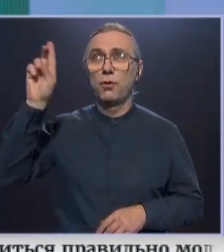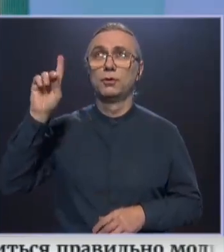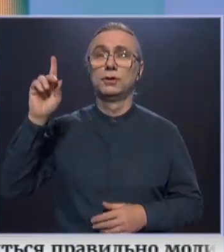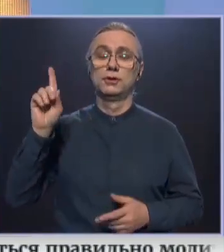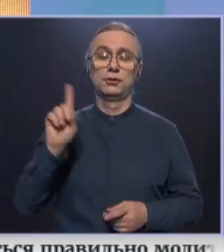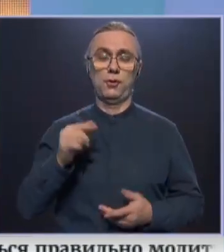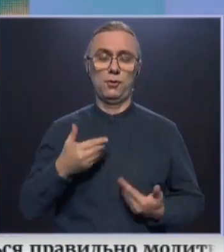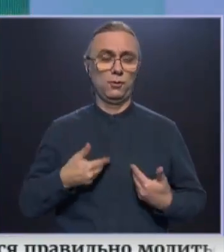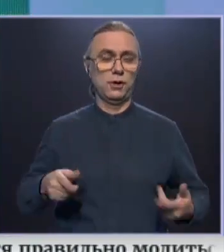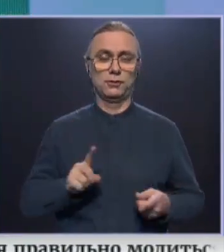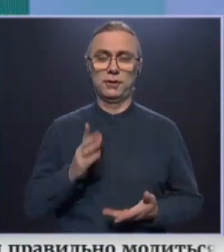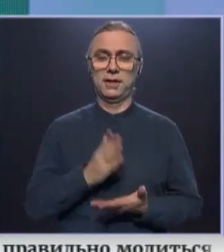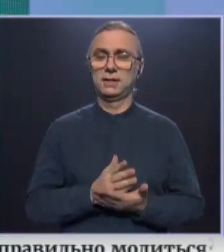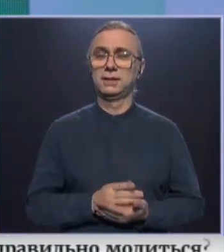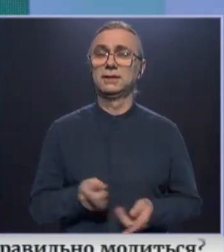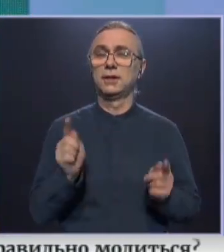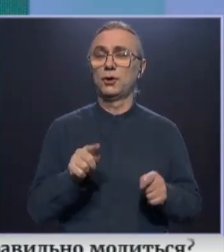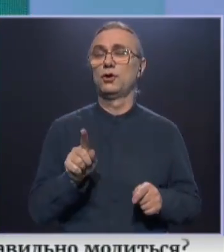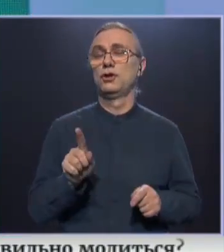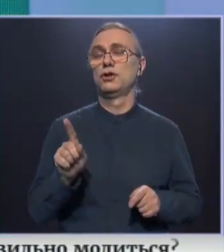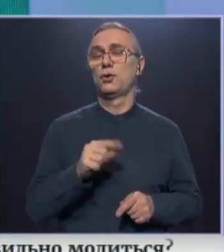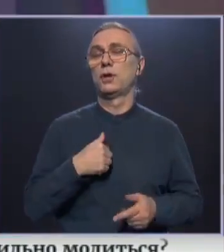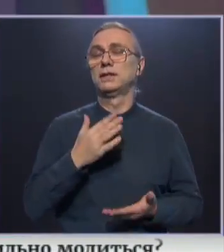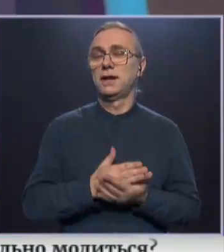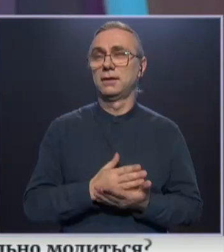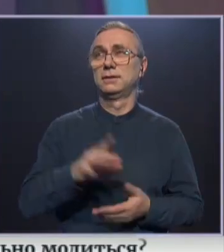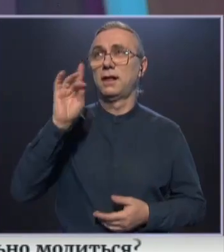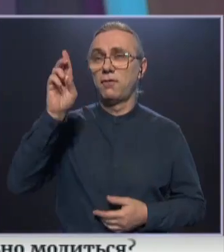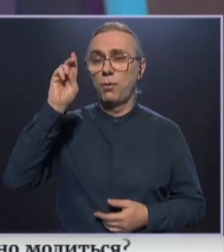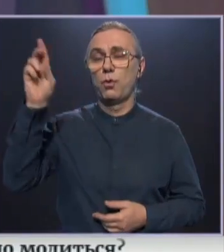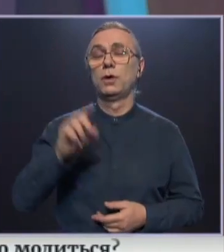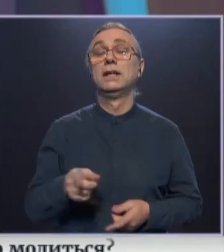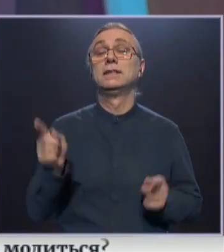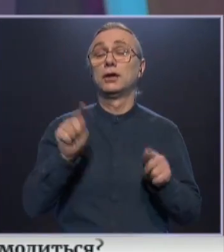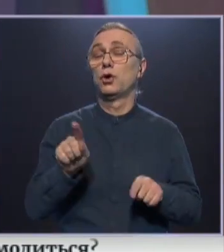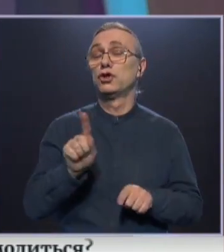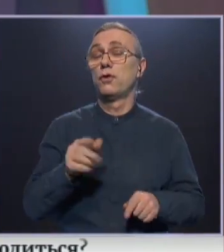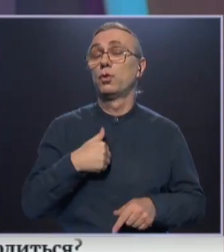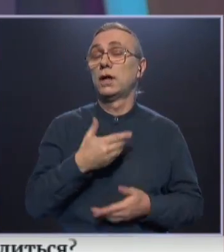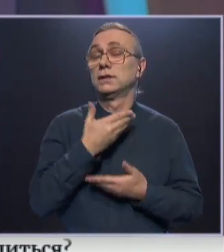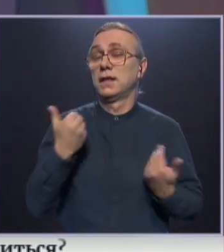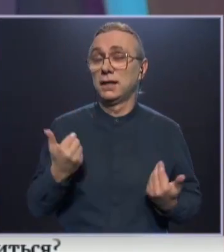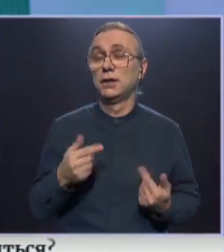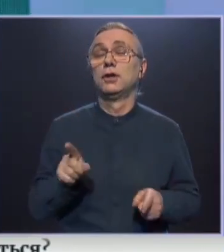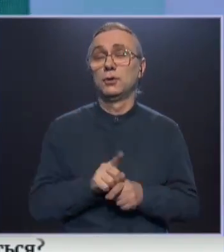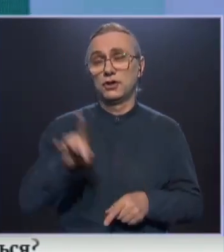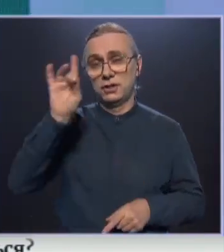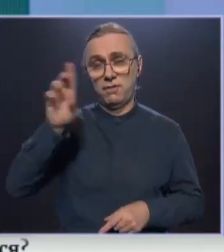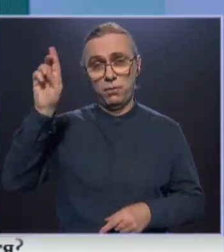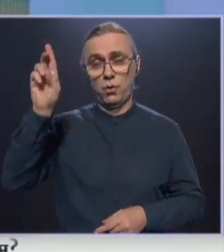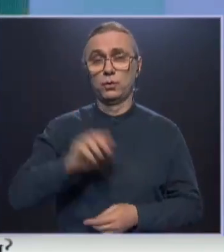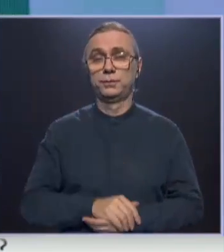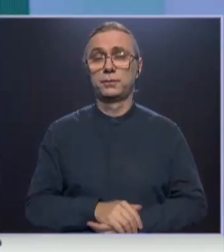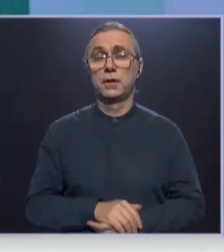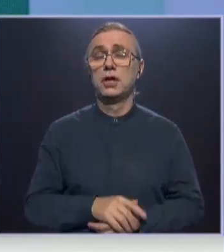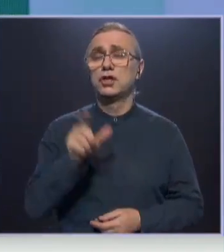есть, и слава Богу за то, чего у нас нет. Поэтому человек, который внимательно к своей жизни относится, он всегда найдет духовную